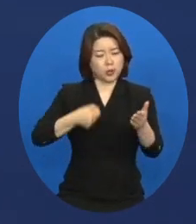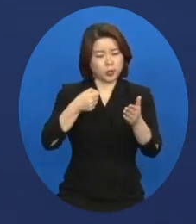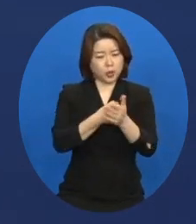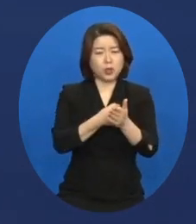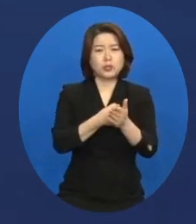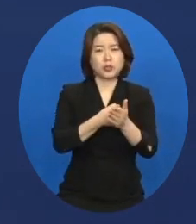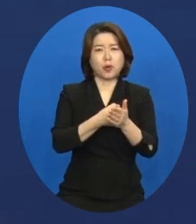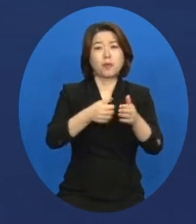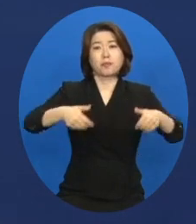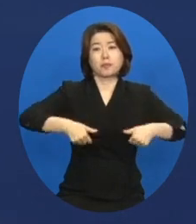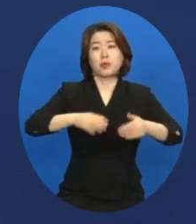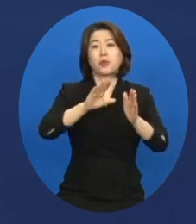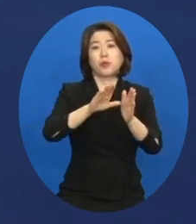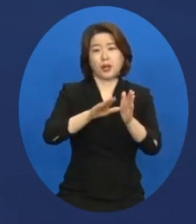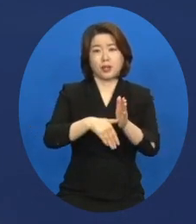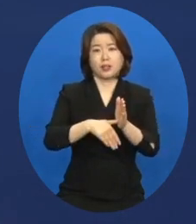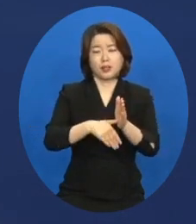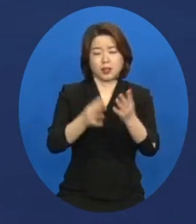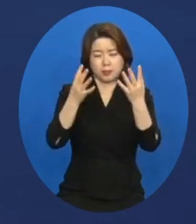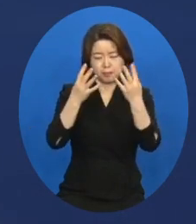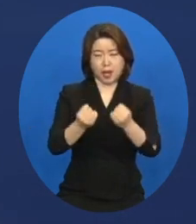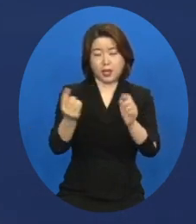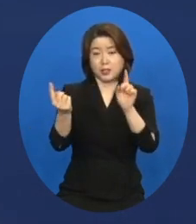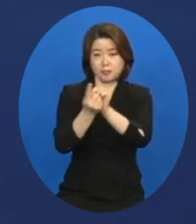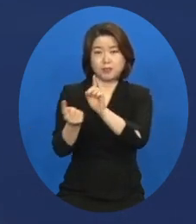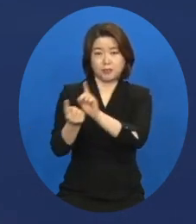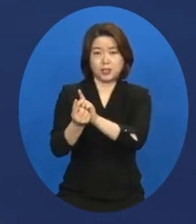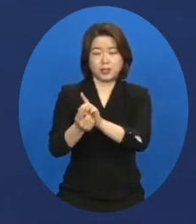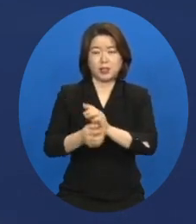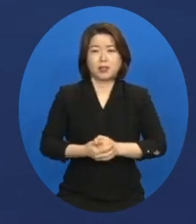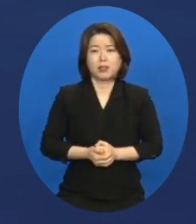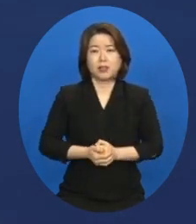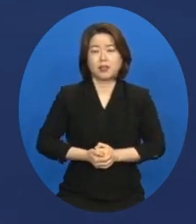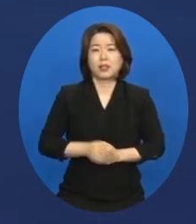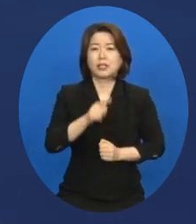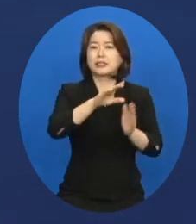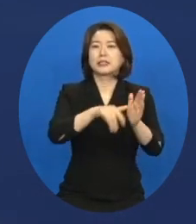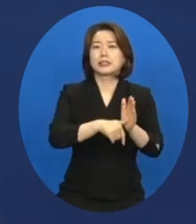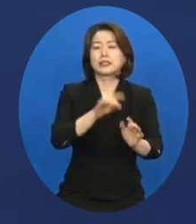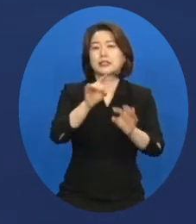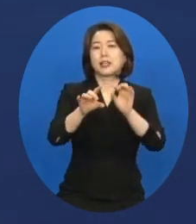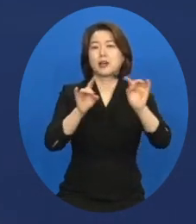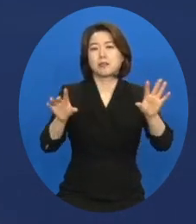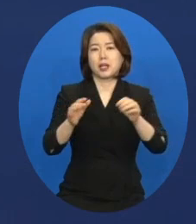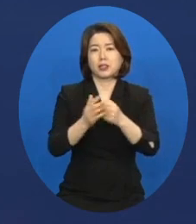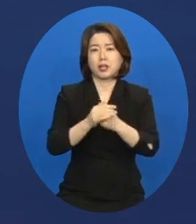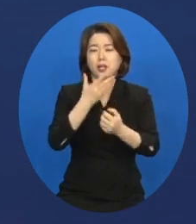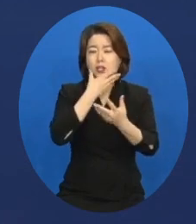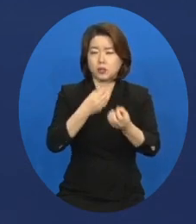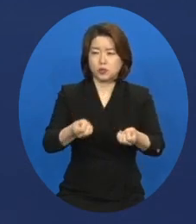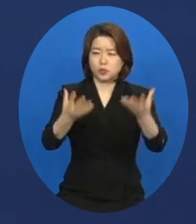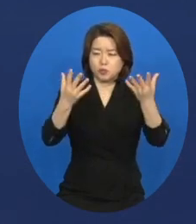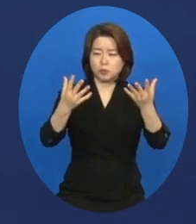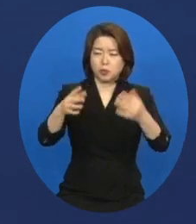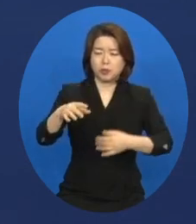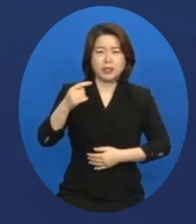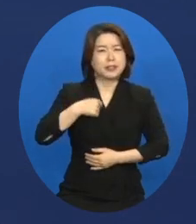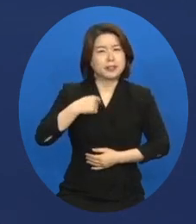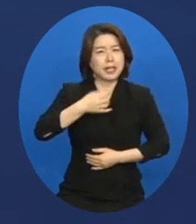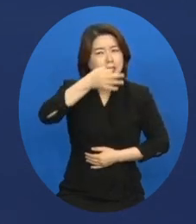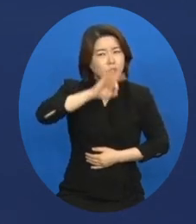될 순간이 많이 오는데 여러분 그때마다 축복을 먼저 생각하면 안